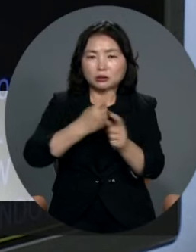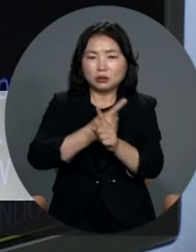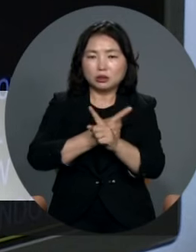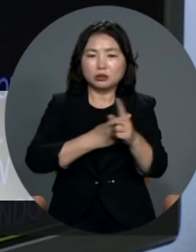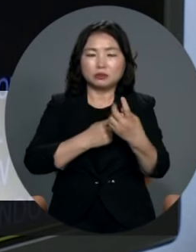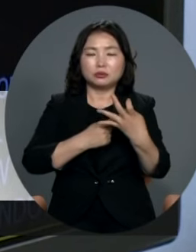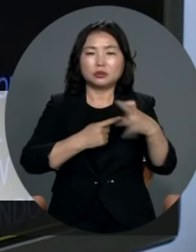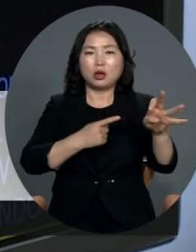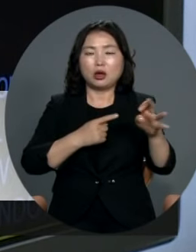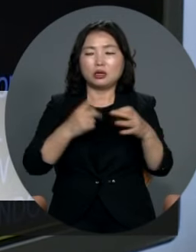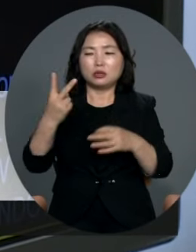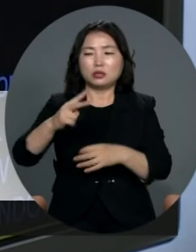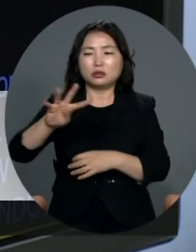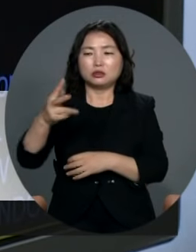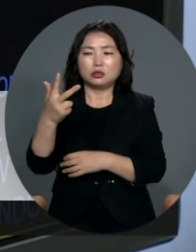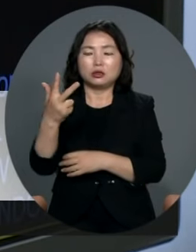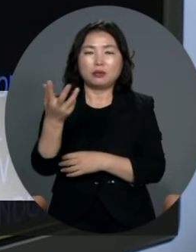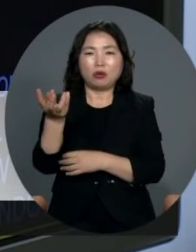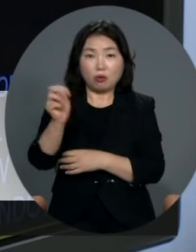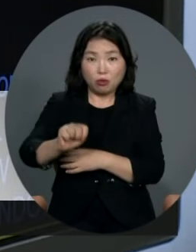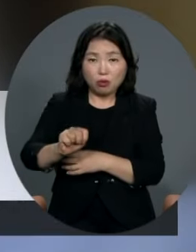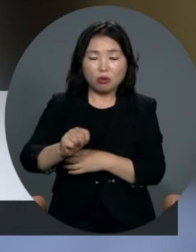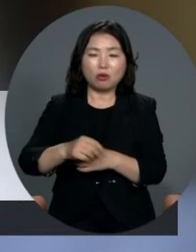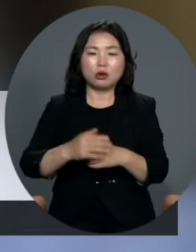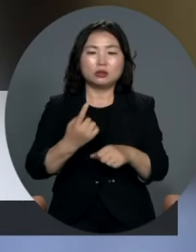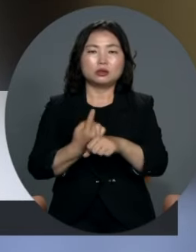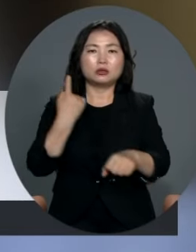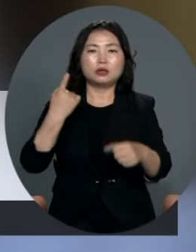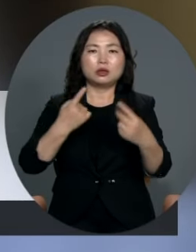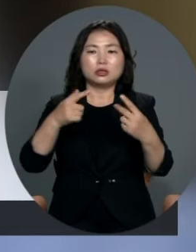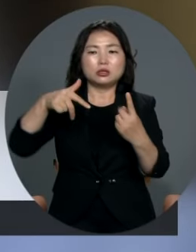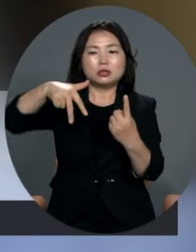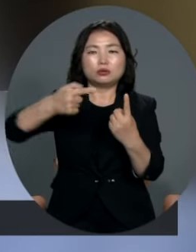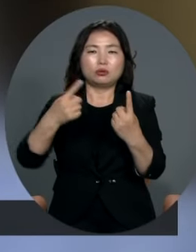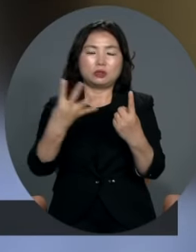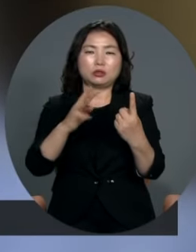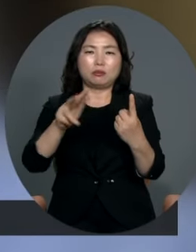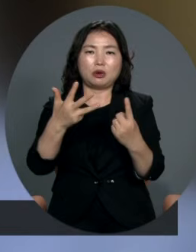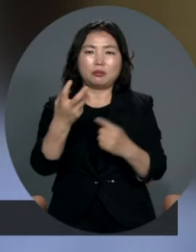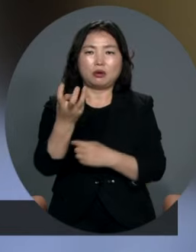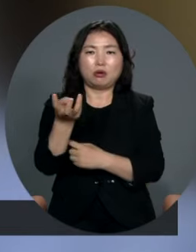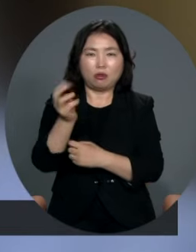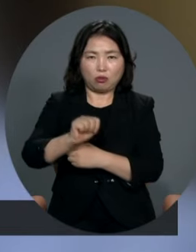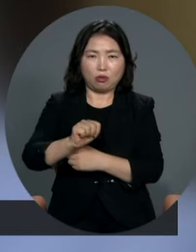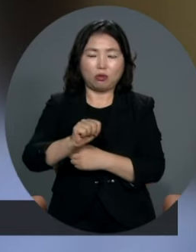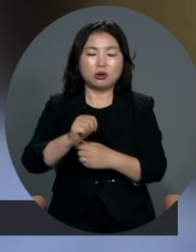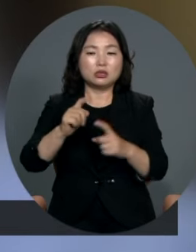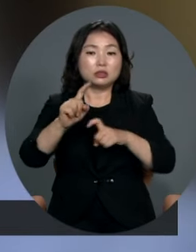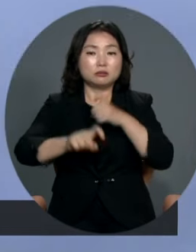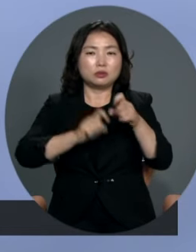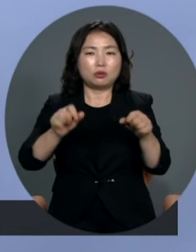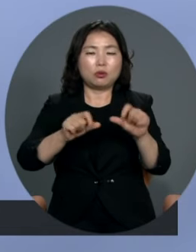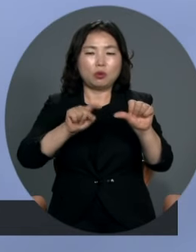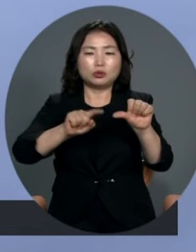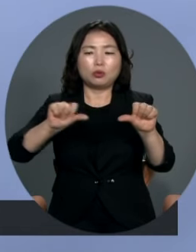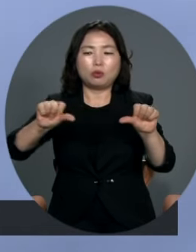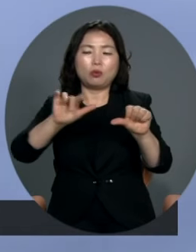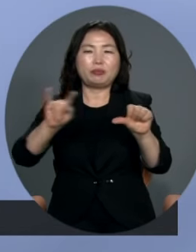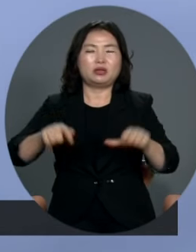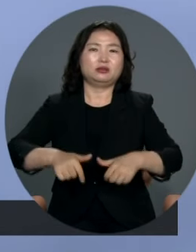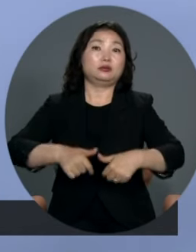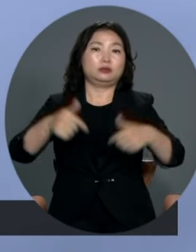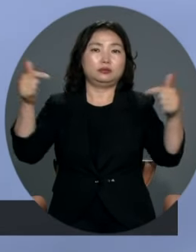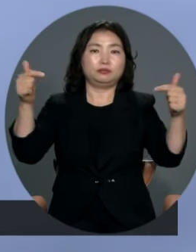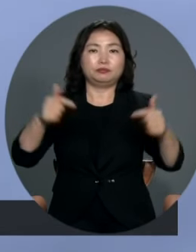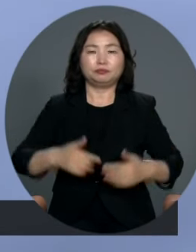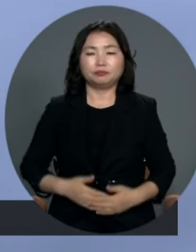2014년 2,700여 원에서 지난해 1조 4,800여 원으로 10년 세 5.5배 폭증한